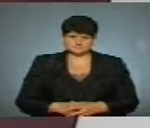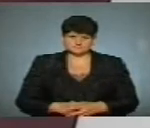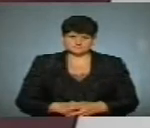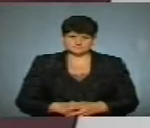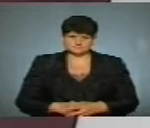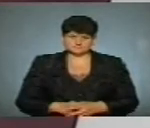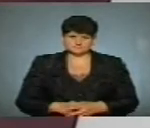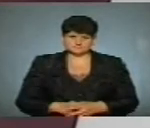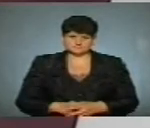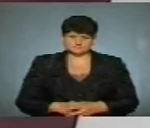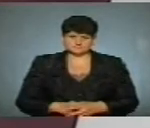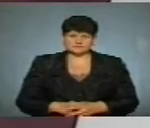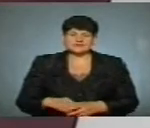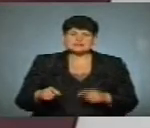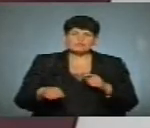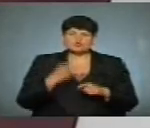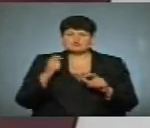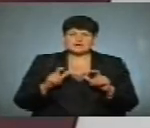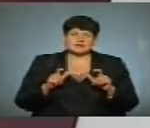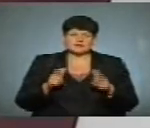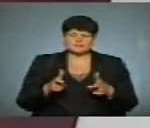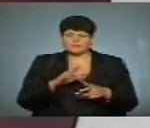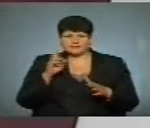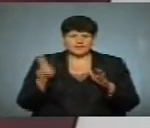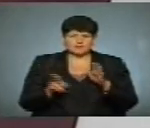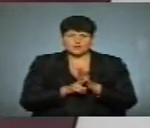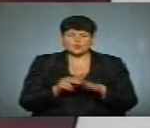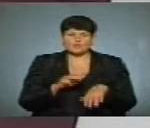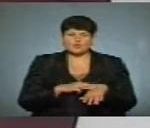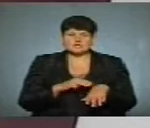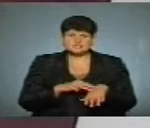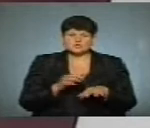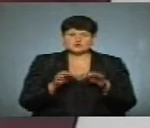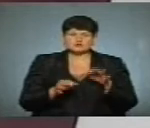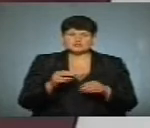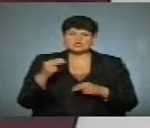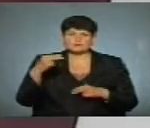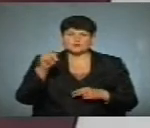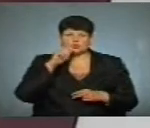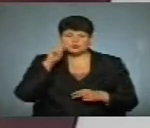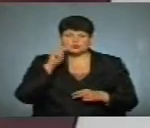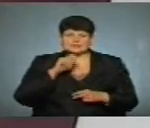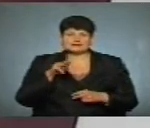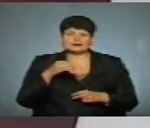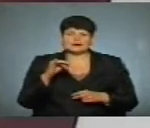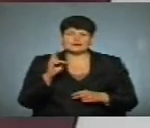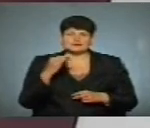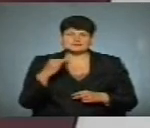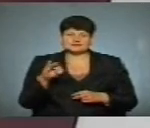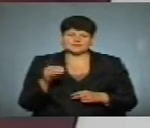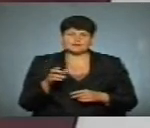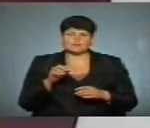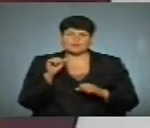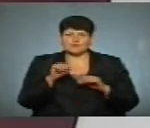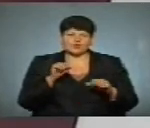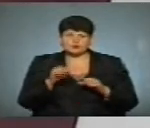Красіцька. За порушення карантину та непокору поліцейським судитимуть чемпіона України з тайського боксу та кікбоксингу